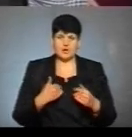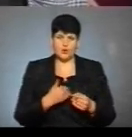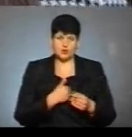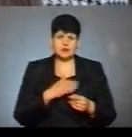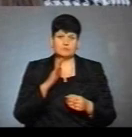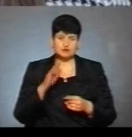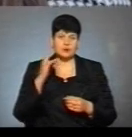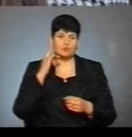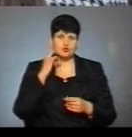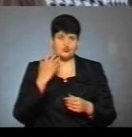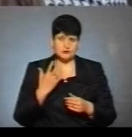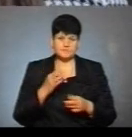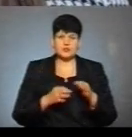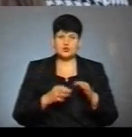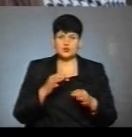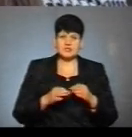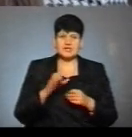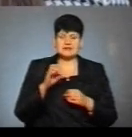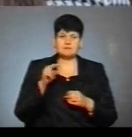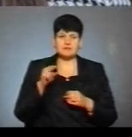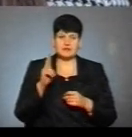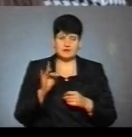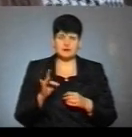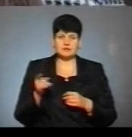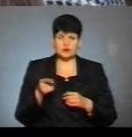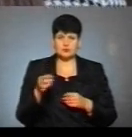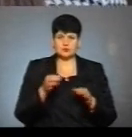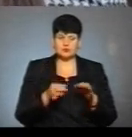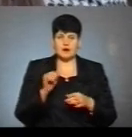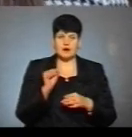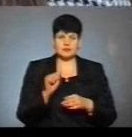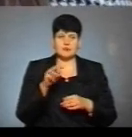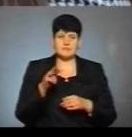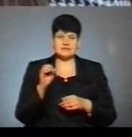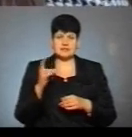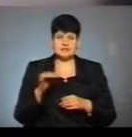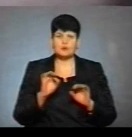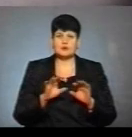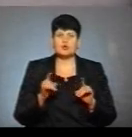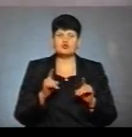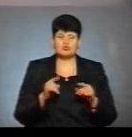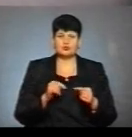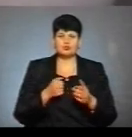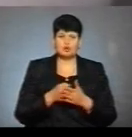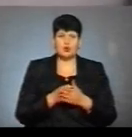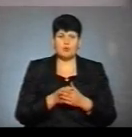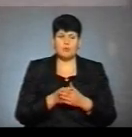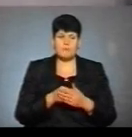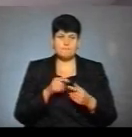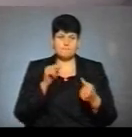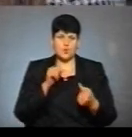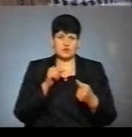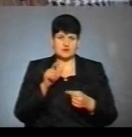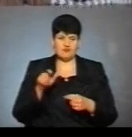бути почуті. Суддя-спікерка Тернопільського міськрайонного суду Анна Мостецька розповіла, чому до протестувальників ніхто не